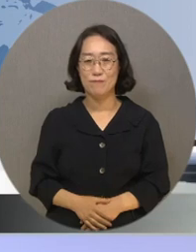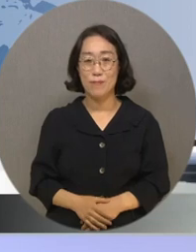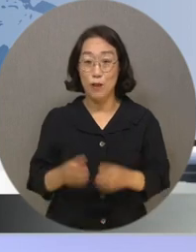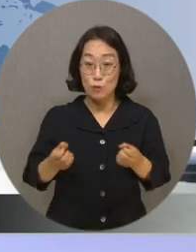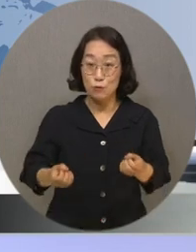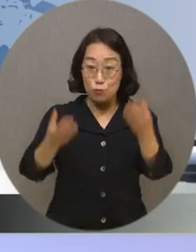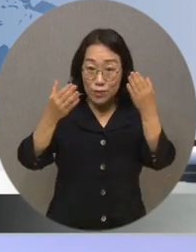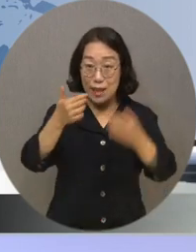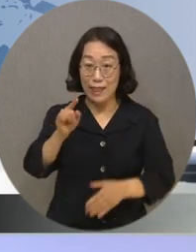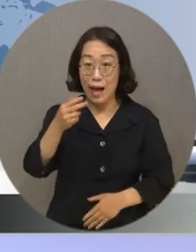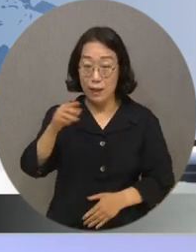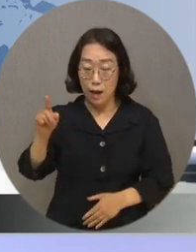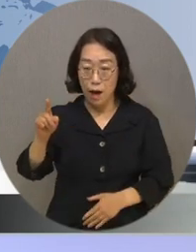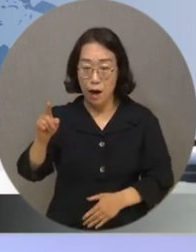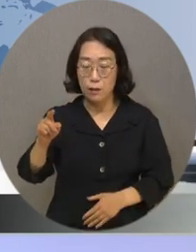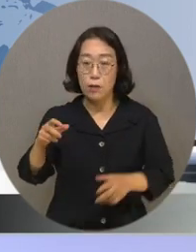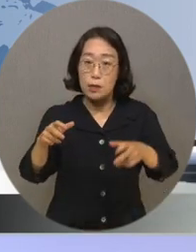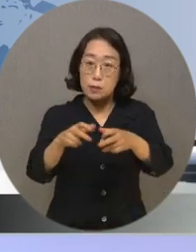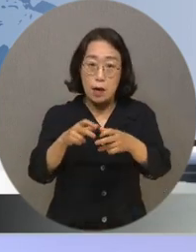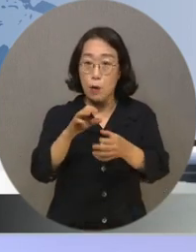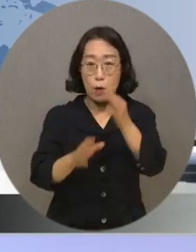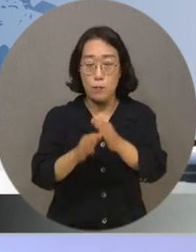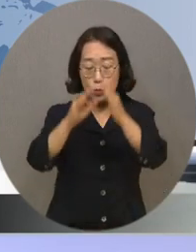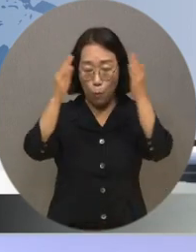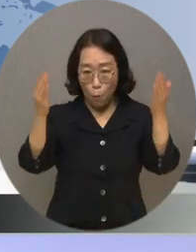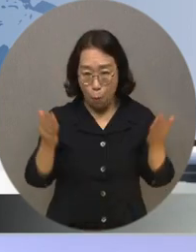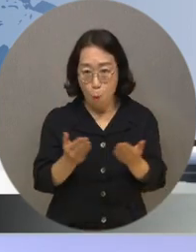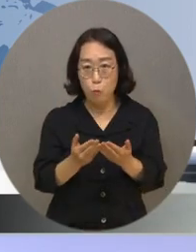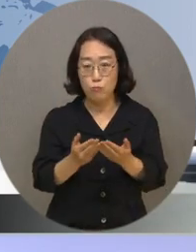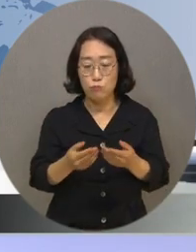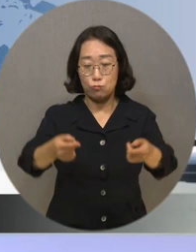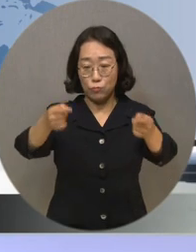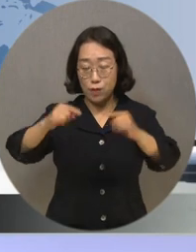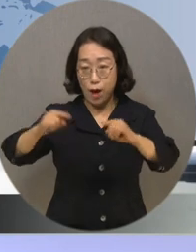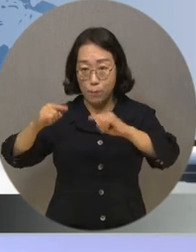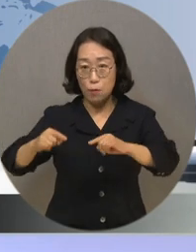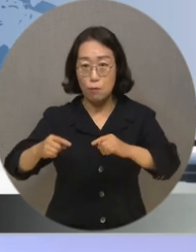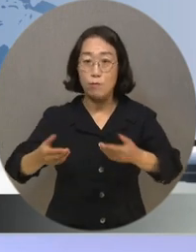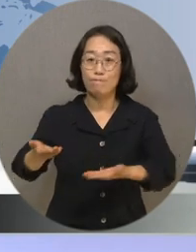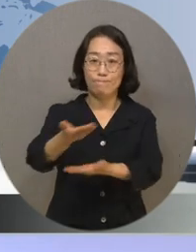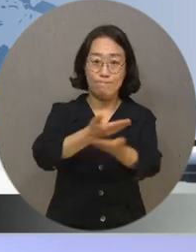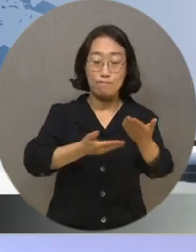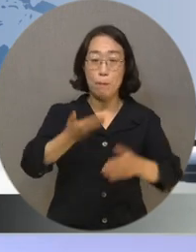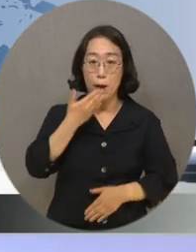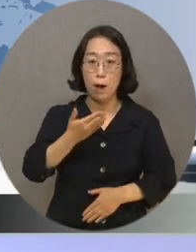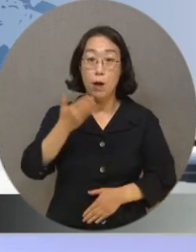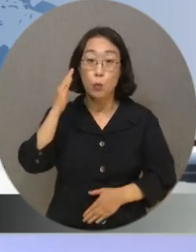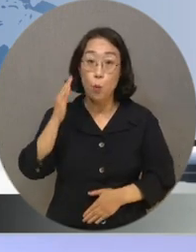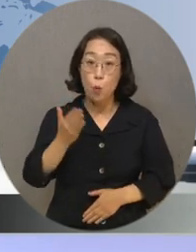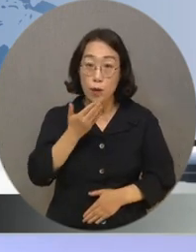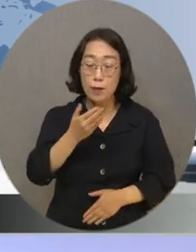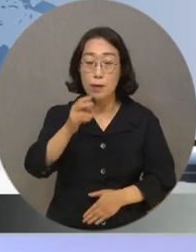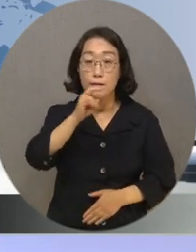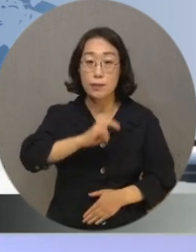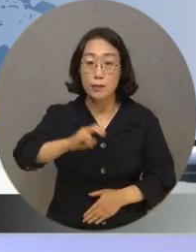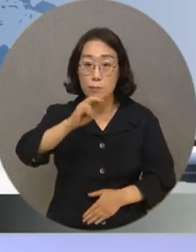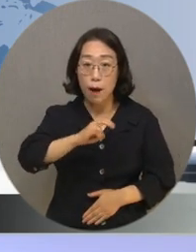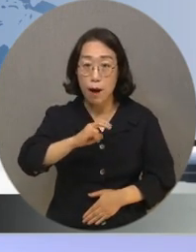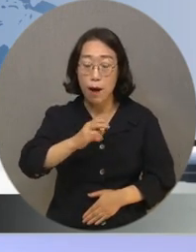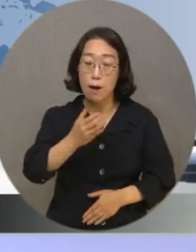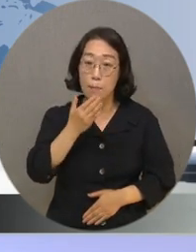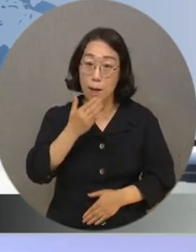페스티벌 나다는 무장의 예술 축제입니다. 전해드린 것처럼 특히 올해는 청각장애인이 음악을 즐길 수